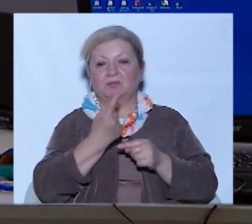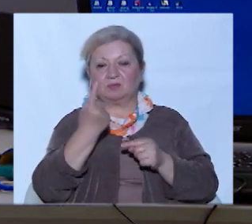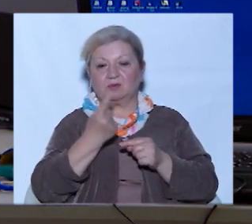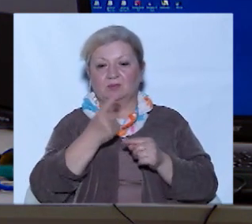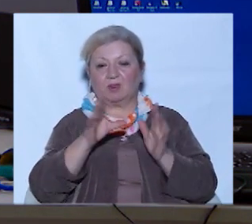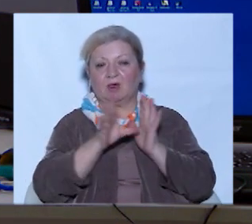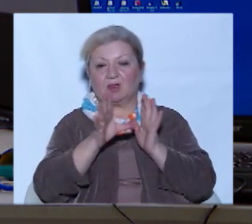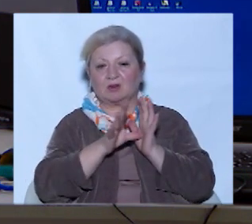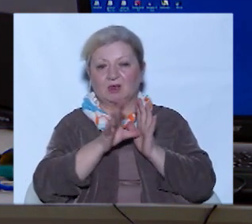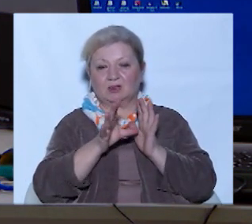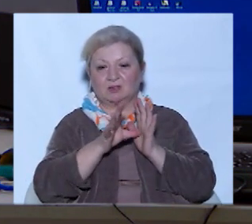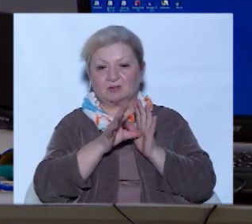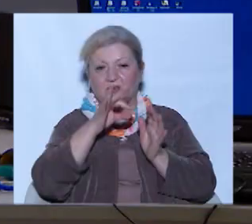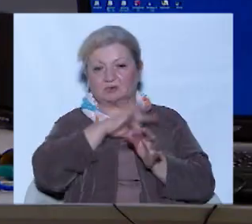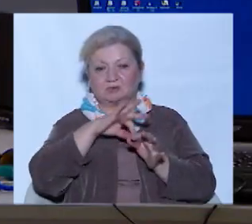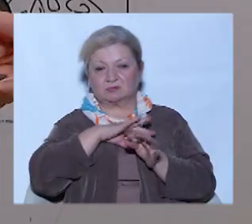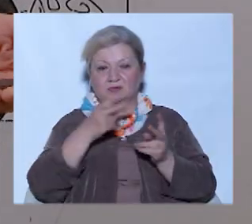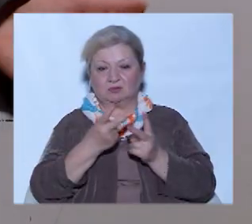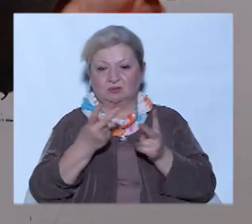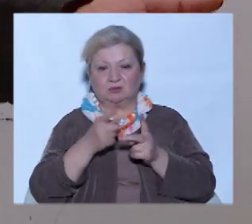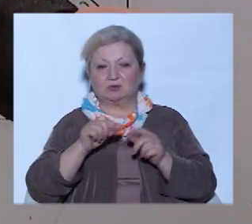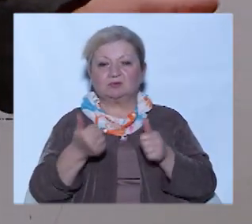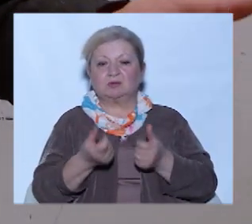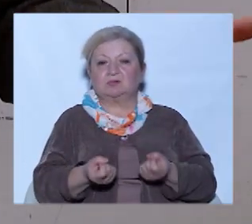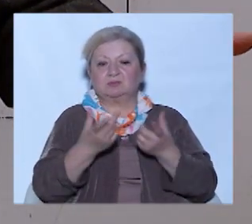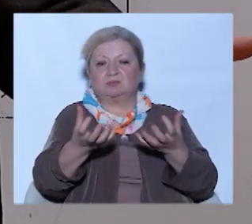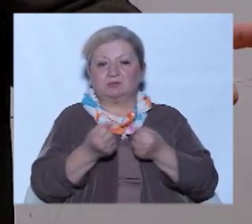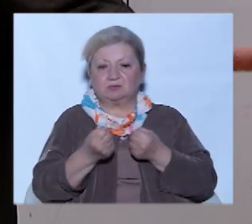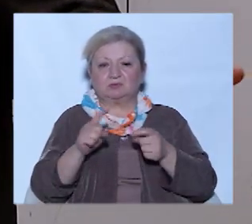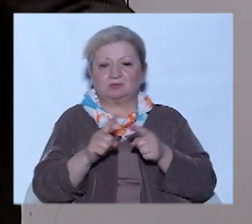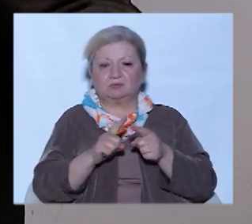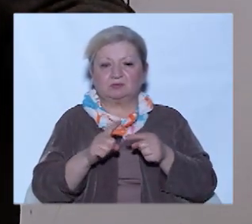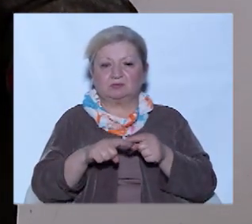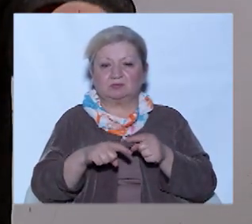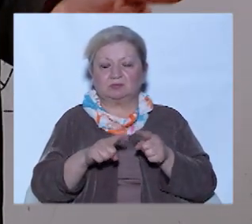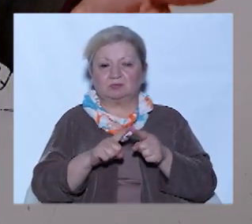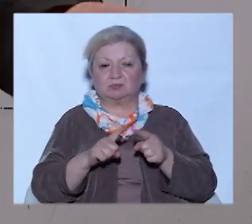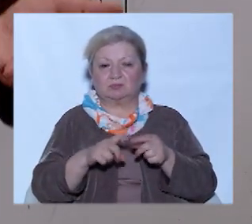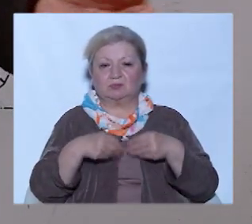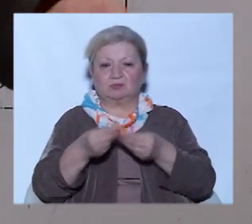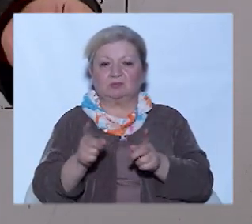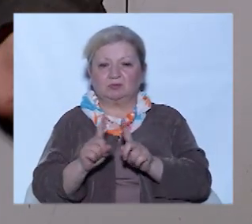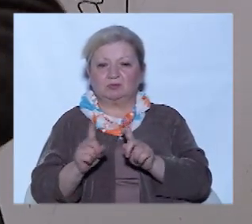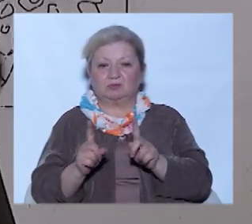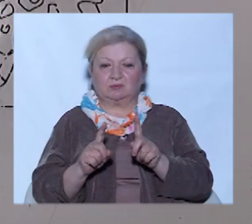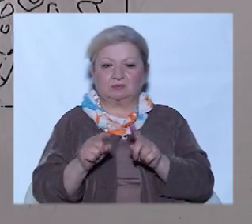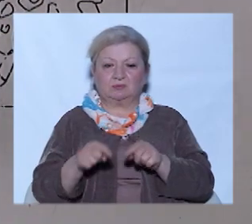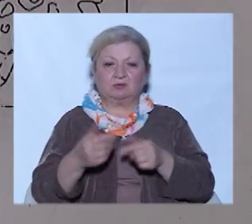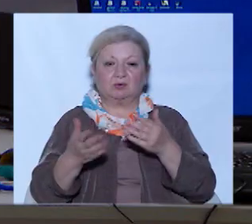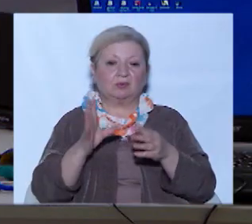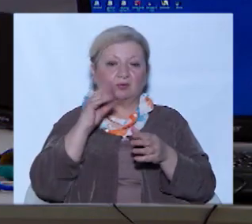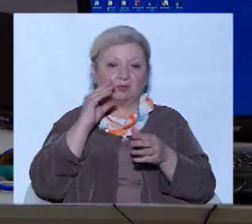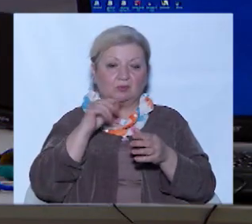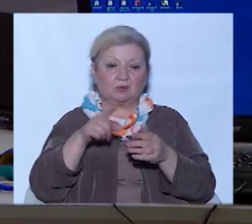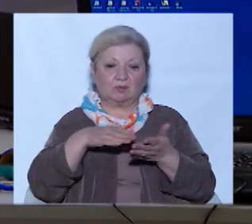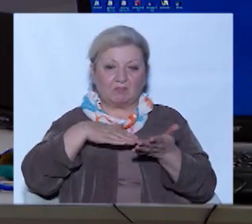ამისათვის? პირველი არის ენერგიის წყარო. საიდან რომ მიიღოს მან ეს ენერგია, რის ხარჯზე?